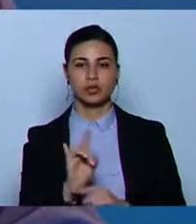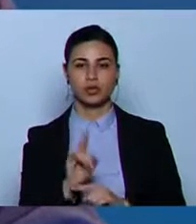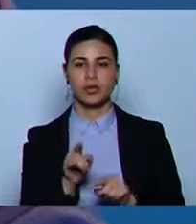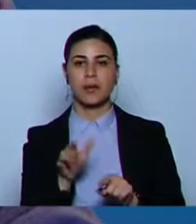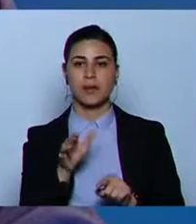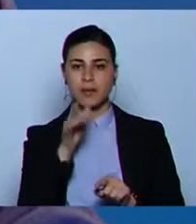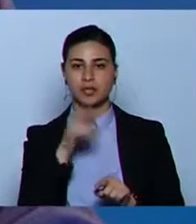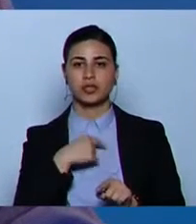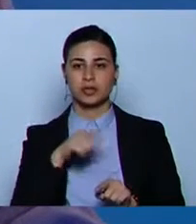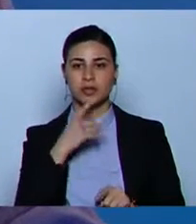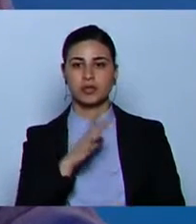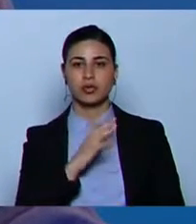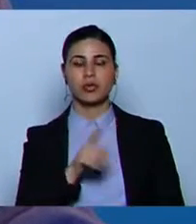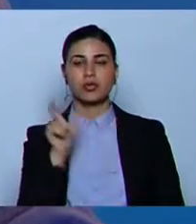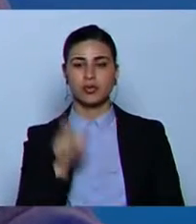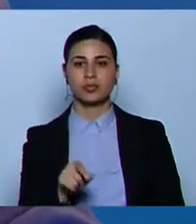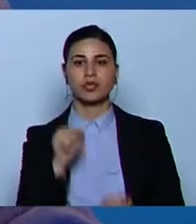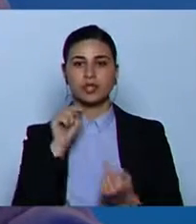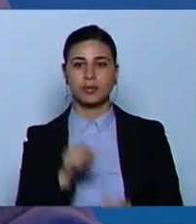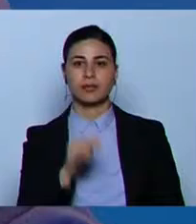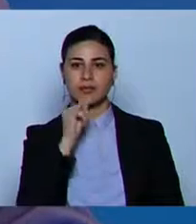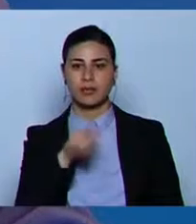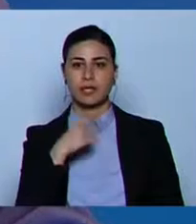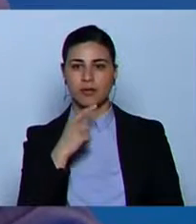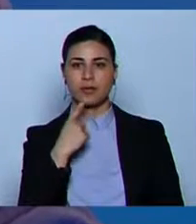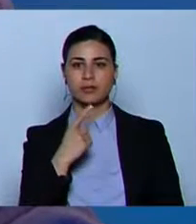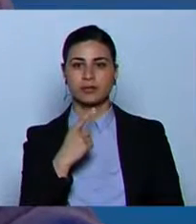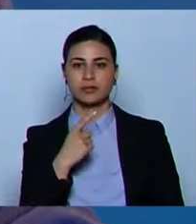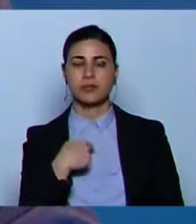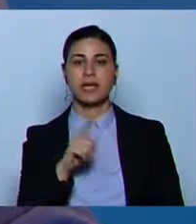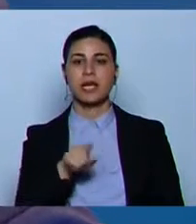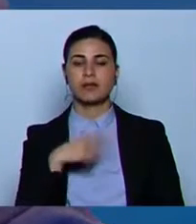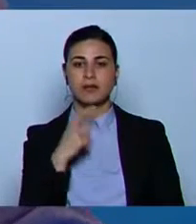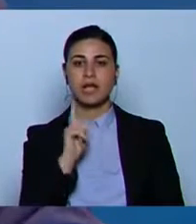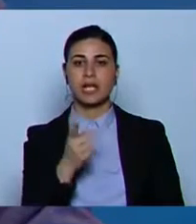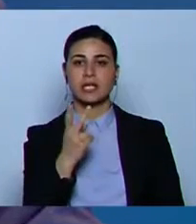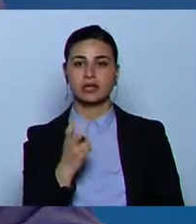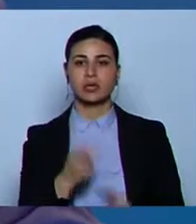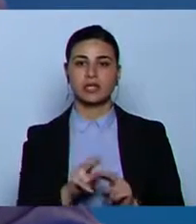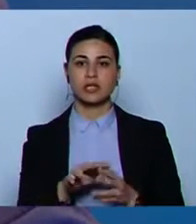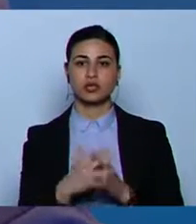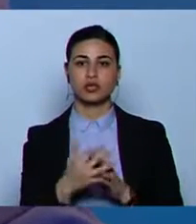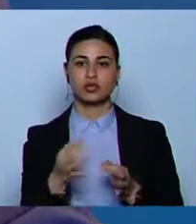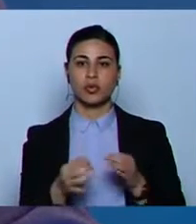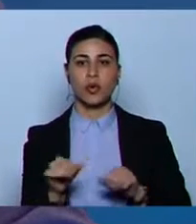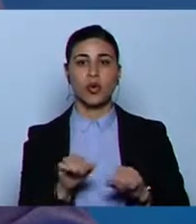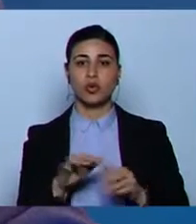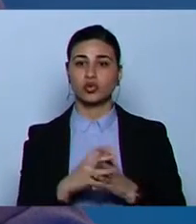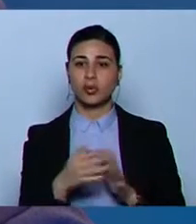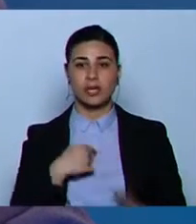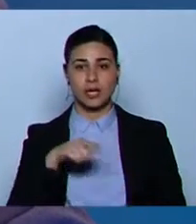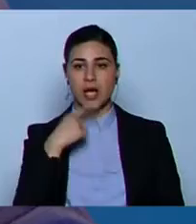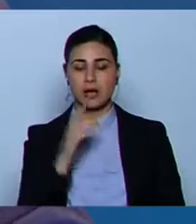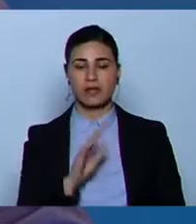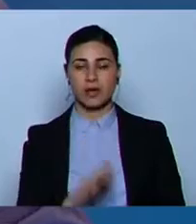მაშინ მე ვეტყვი რომ თქვენ ადეკვატურად ანუ შესაბამისად ვერ აღიქვამთ ნათქვამს 1200 ეს არის სოფელი და გორი არ არის სოფელი